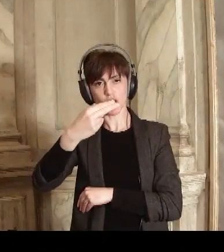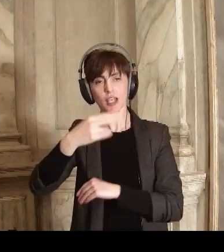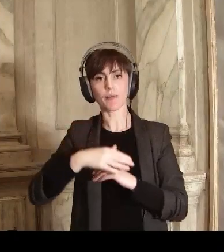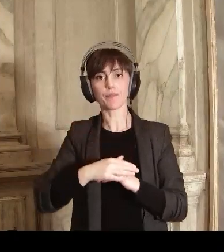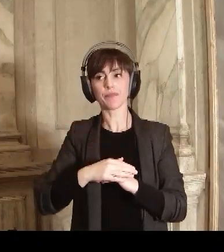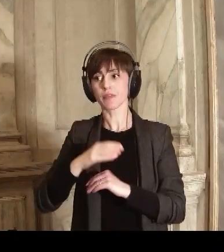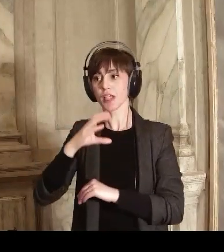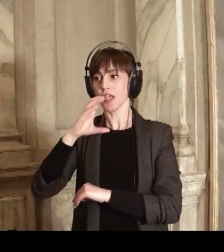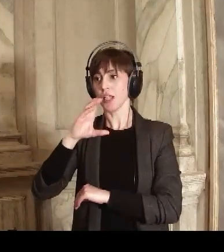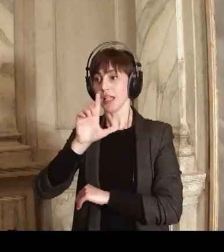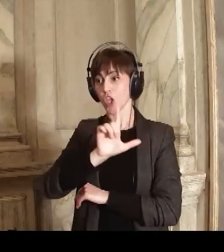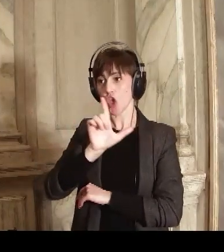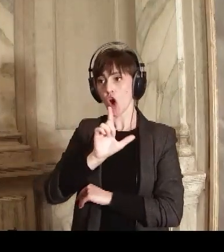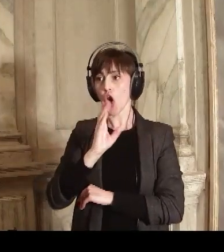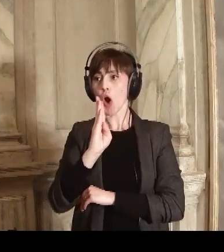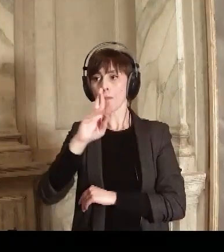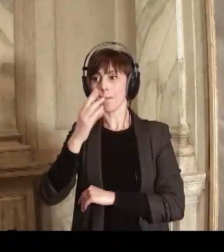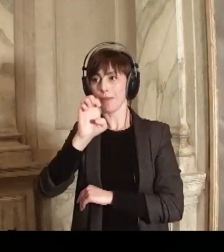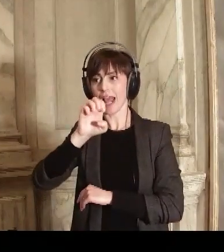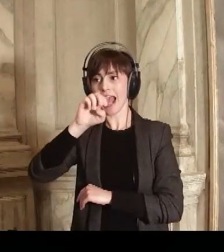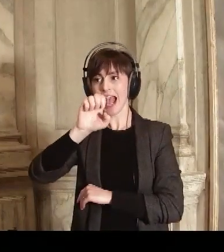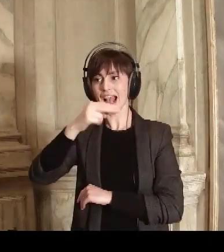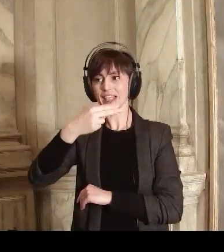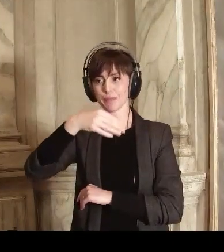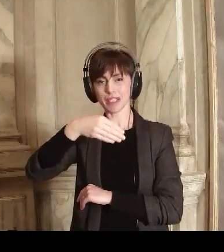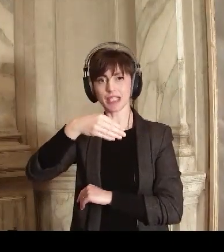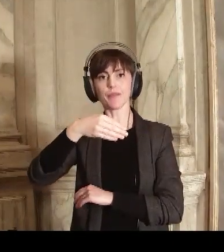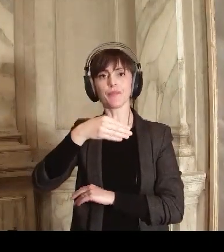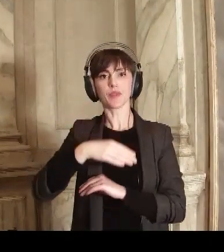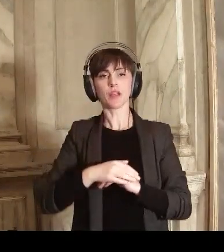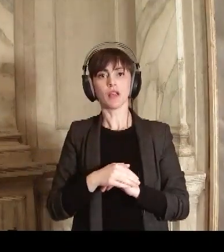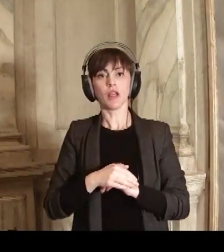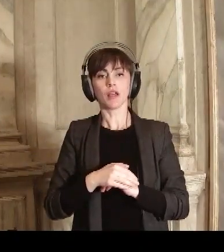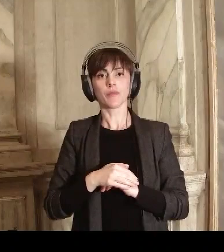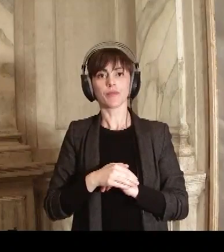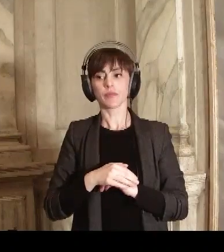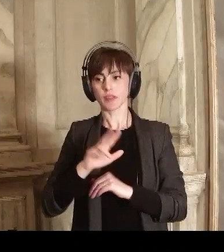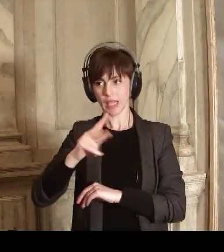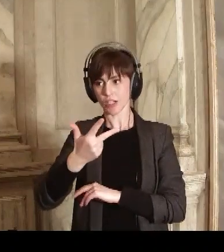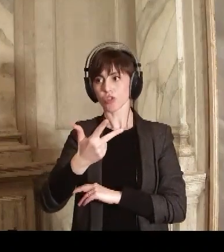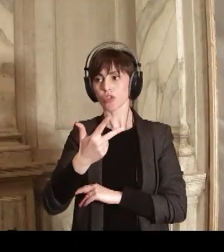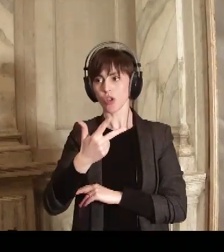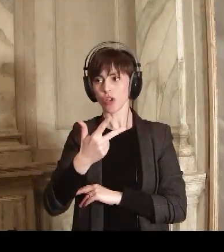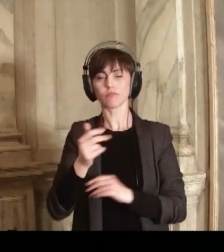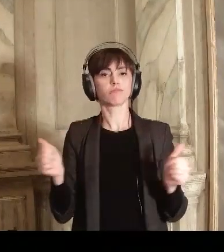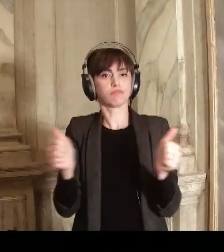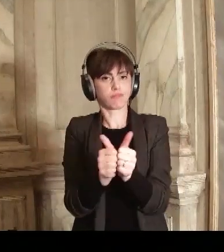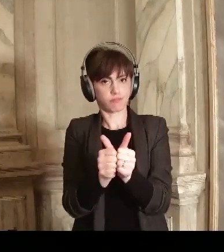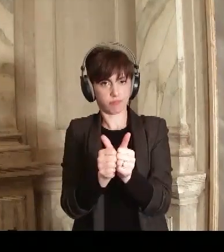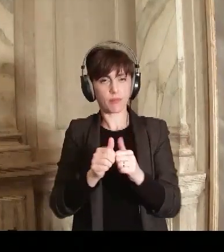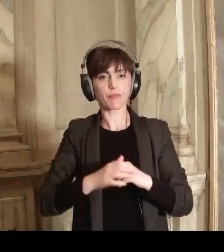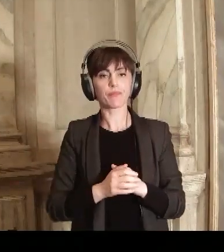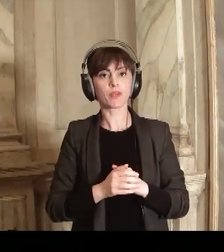Peter Chilvers, sul palcoscenico insieme allo stesso Brian Eno. Una videoinstallazione basata su